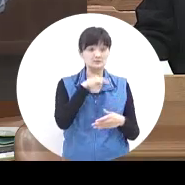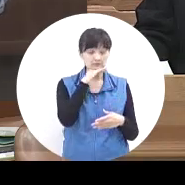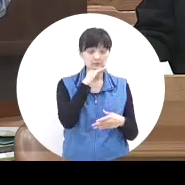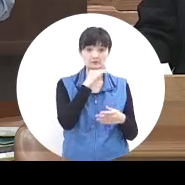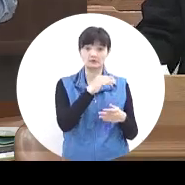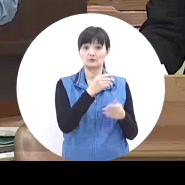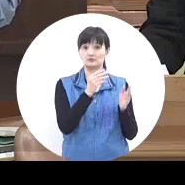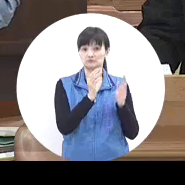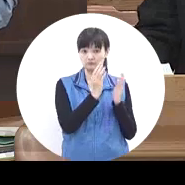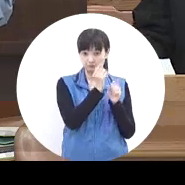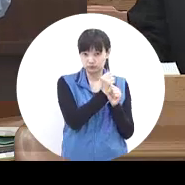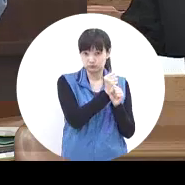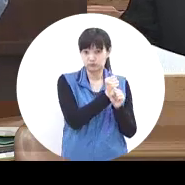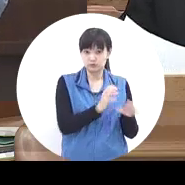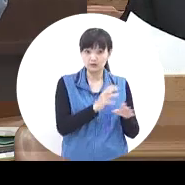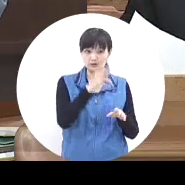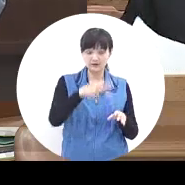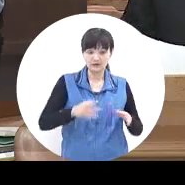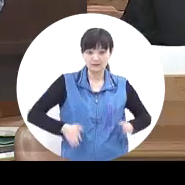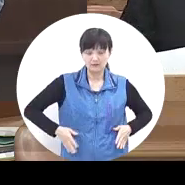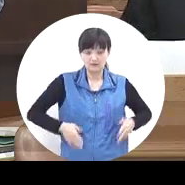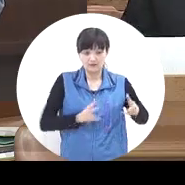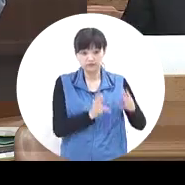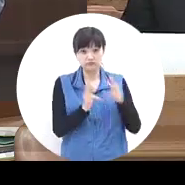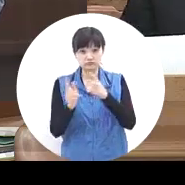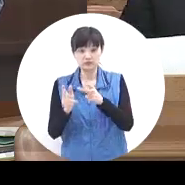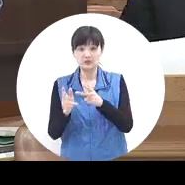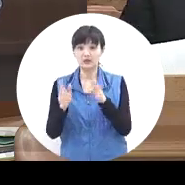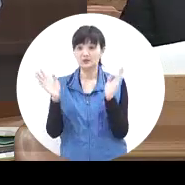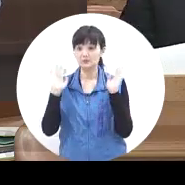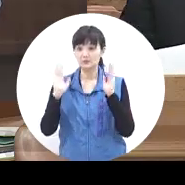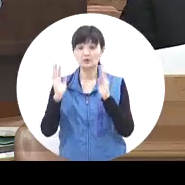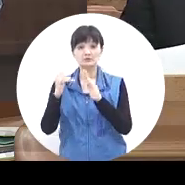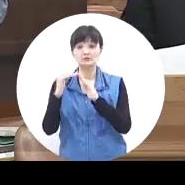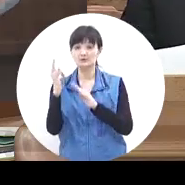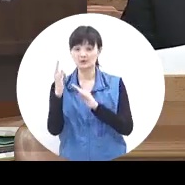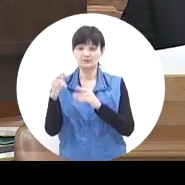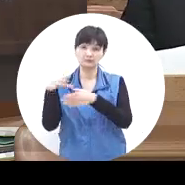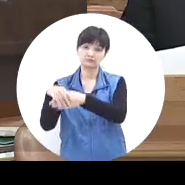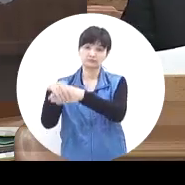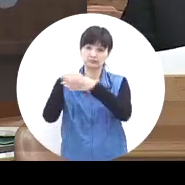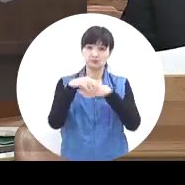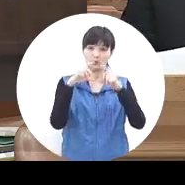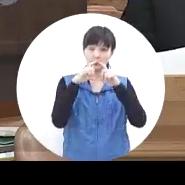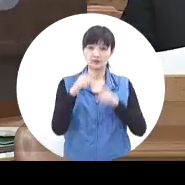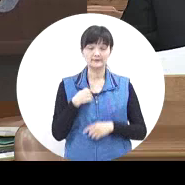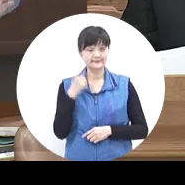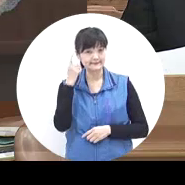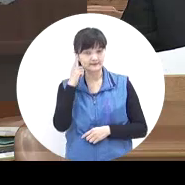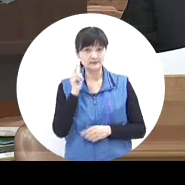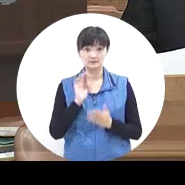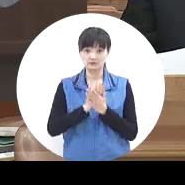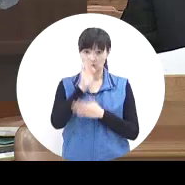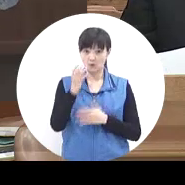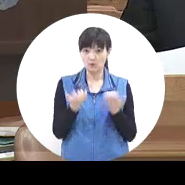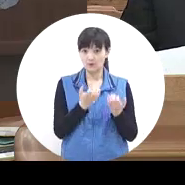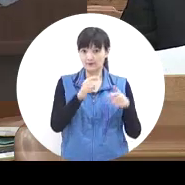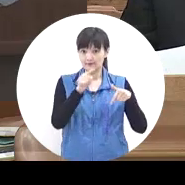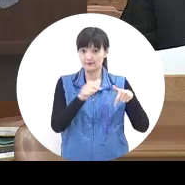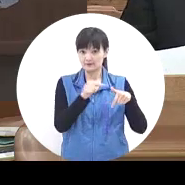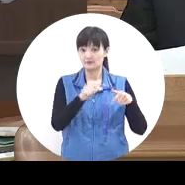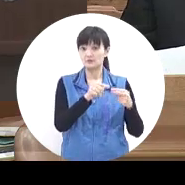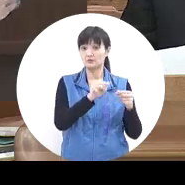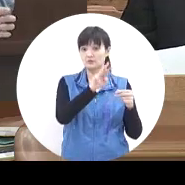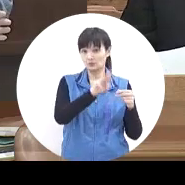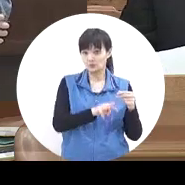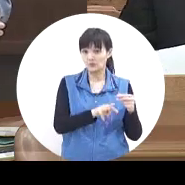备家，我没有办法在这边就读。所以这个问题是未来文转区开发，不要在高密度的地方你来盖低密度的一个